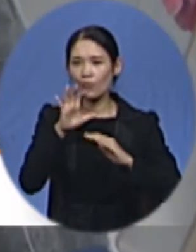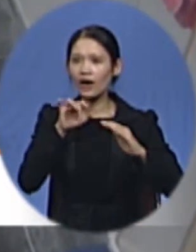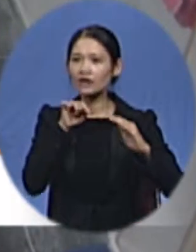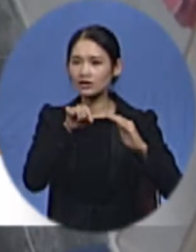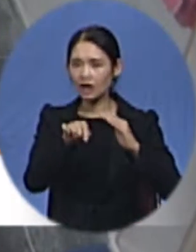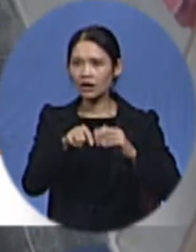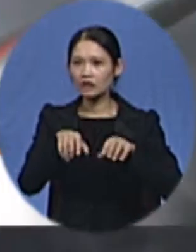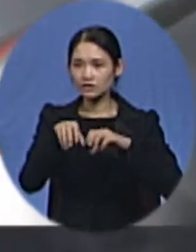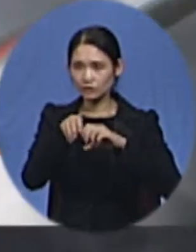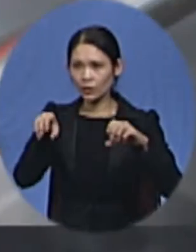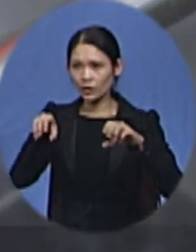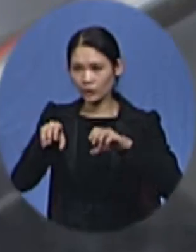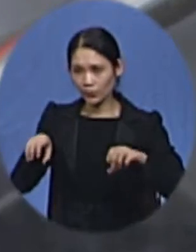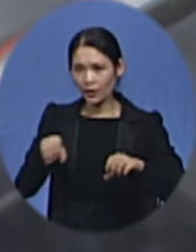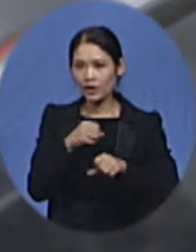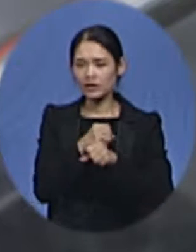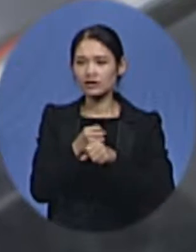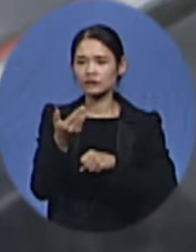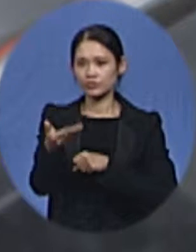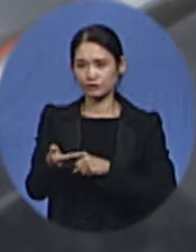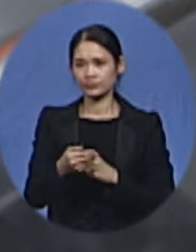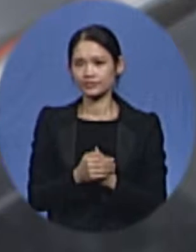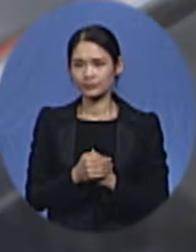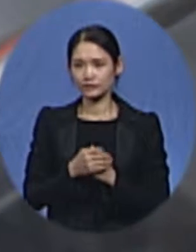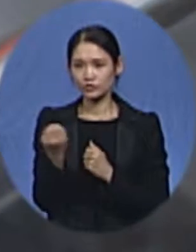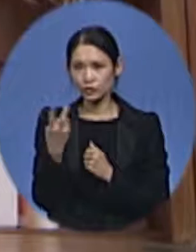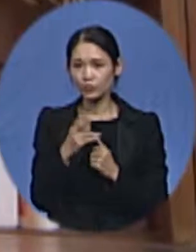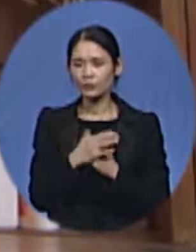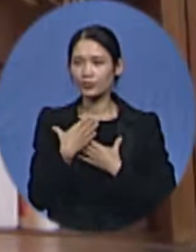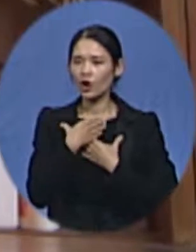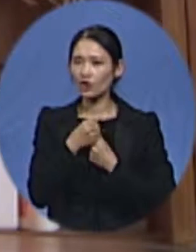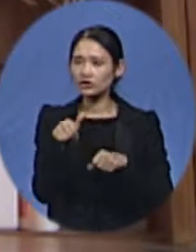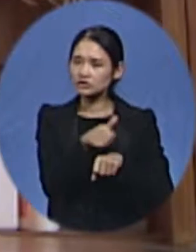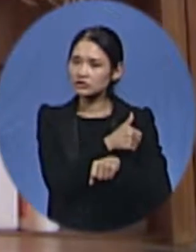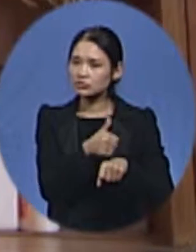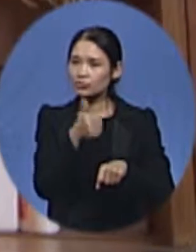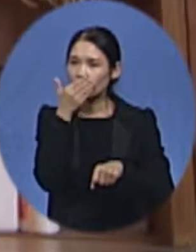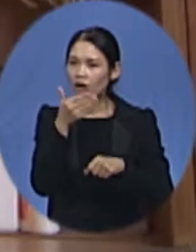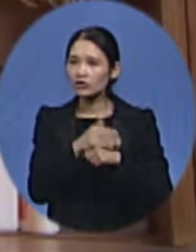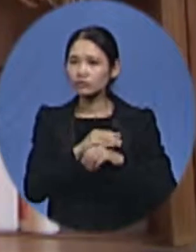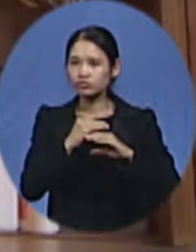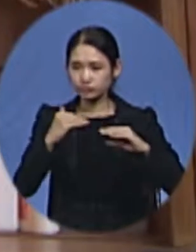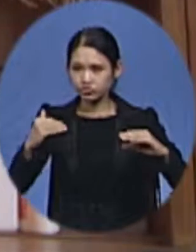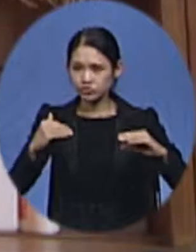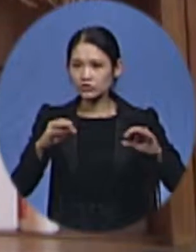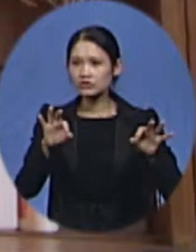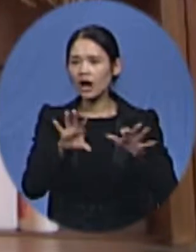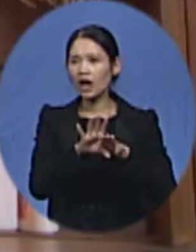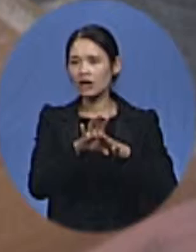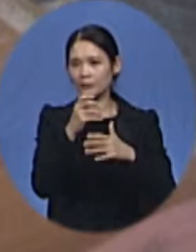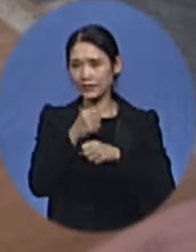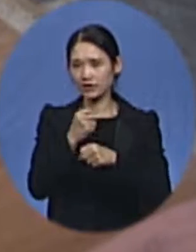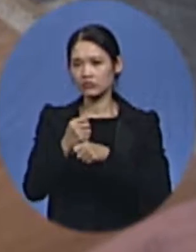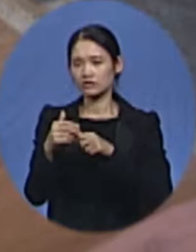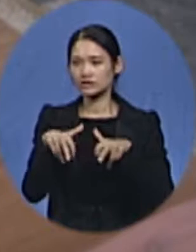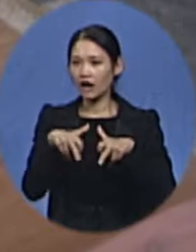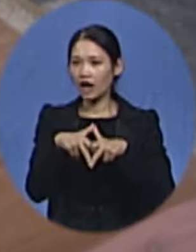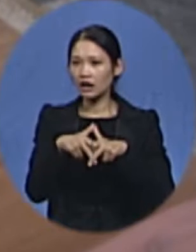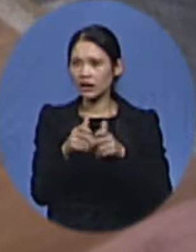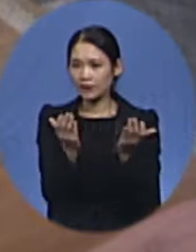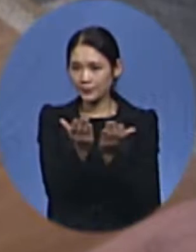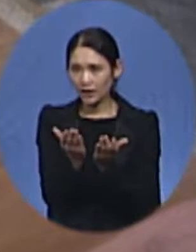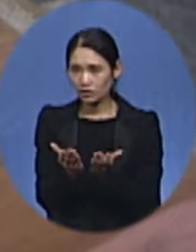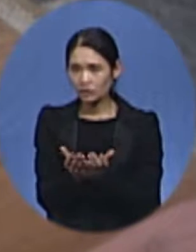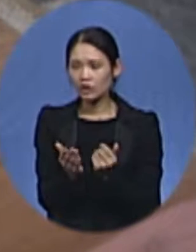내부에 손잡이를 설치합니다. 또한 편하게 지나다닐 수 있도록 문턱을 없애는 등 장애 상태와 유형에